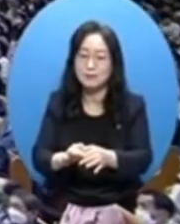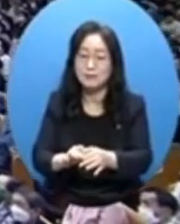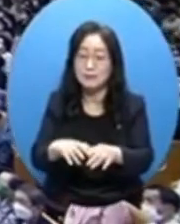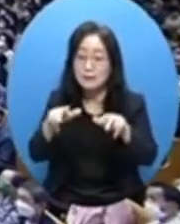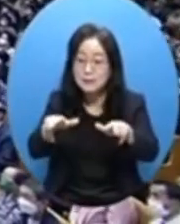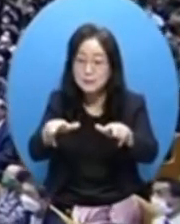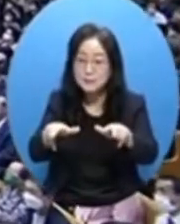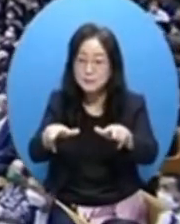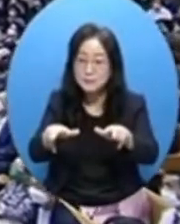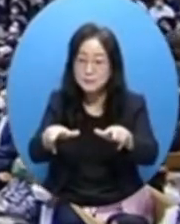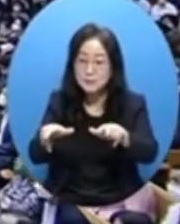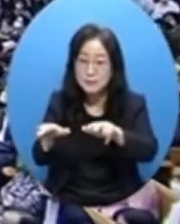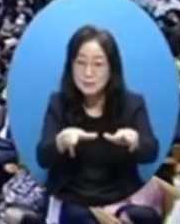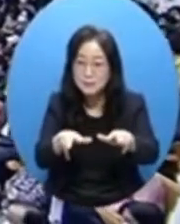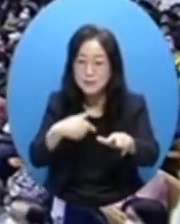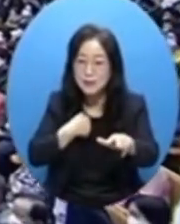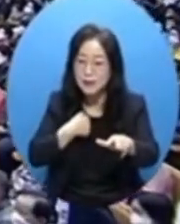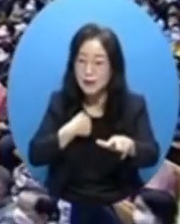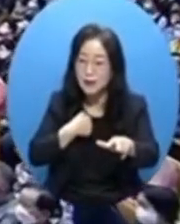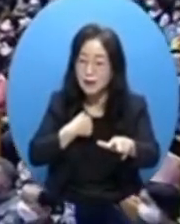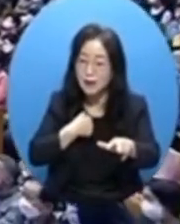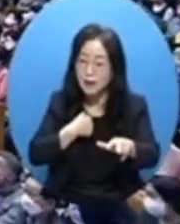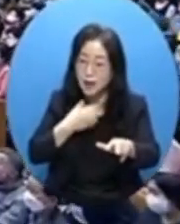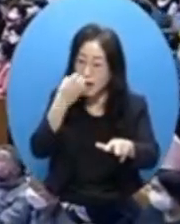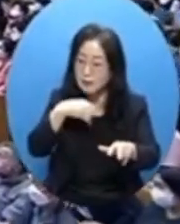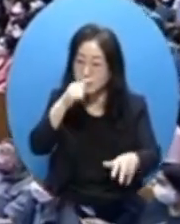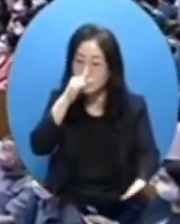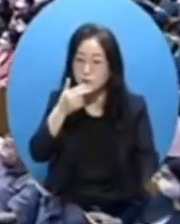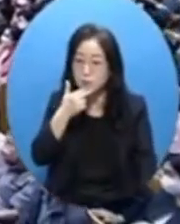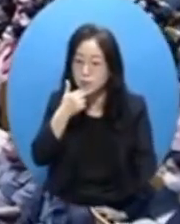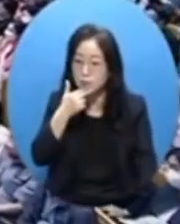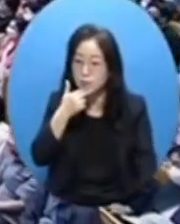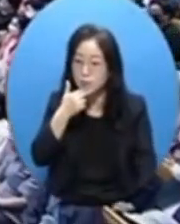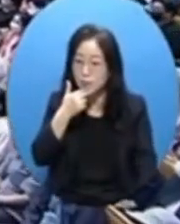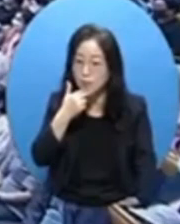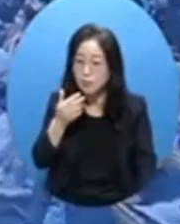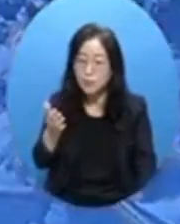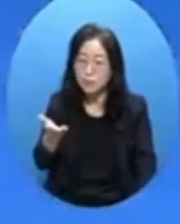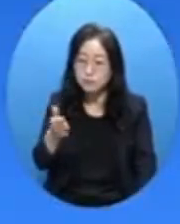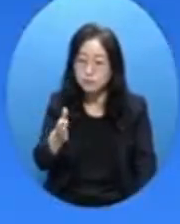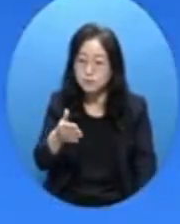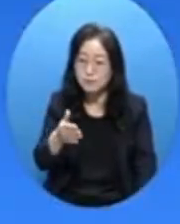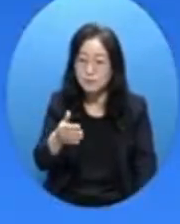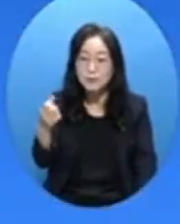당장 내게 어떤 결과가 주어지지 않고 또 나의 노력이